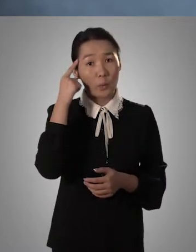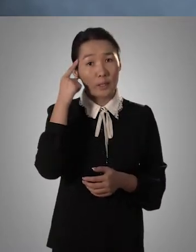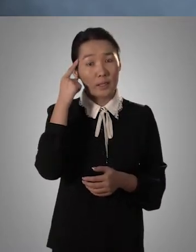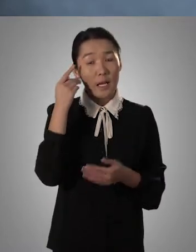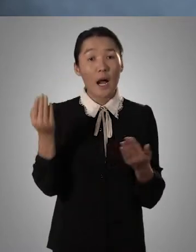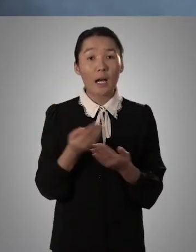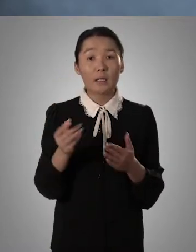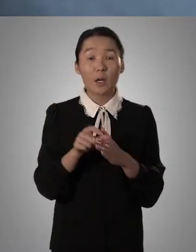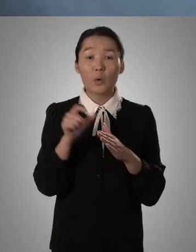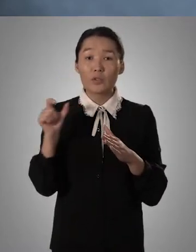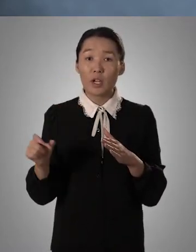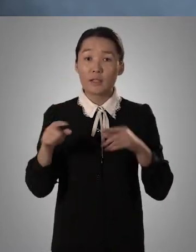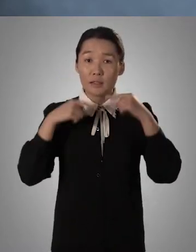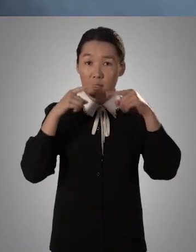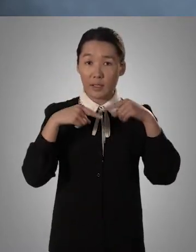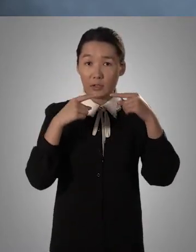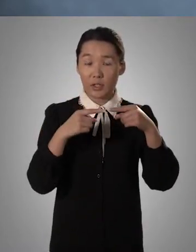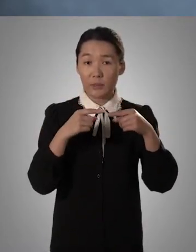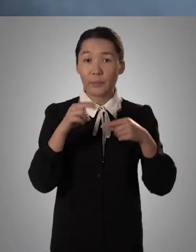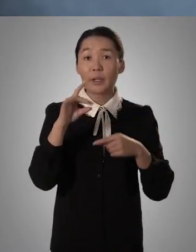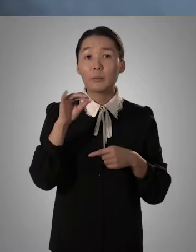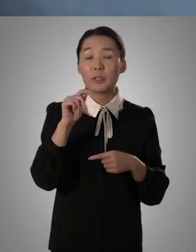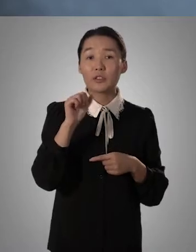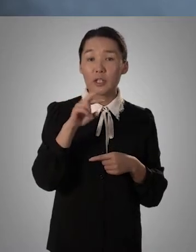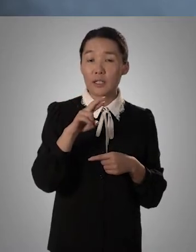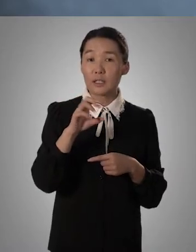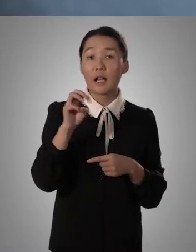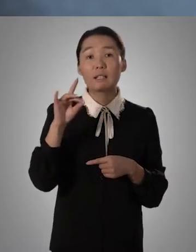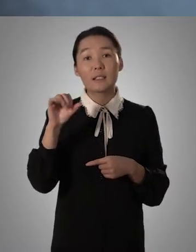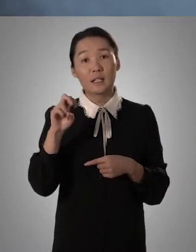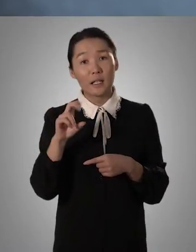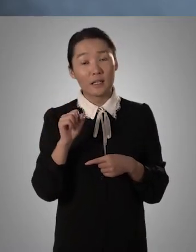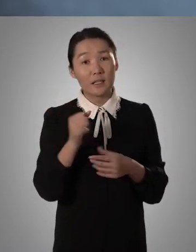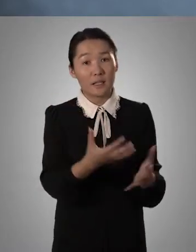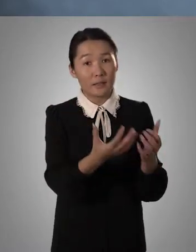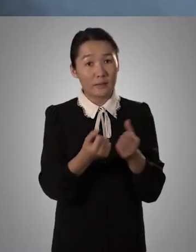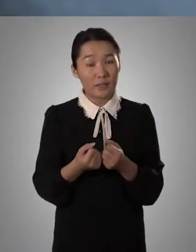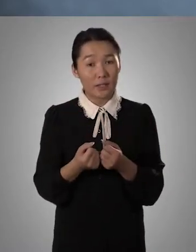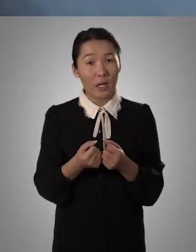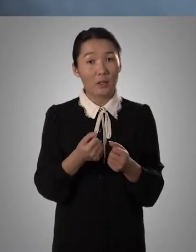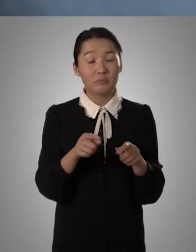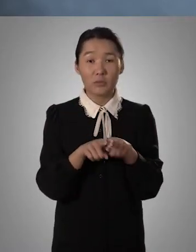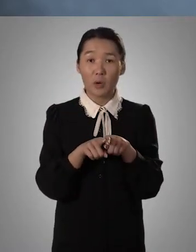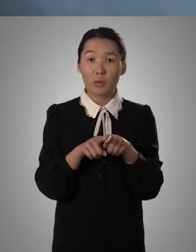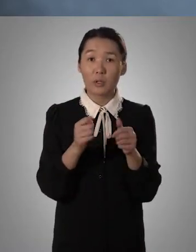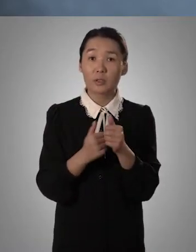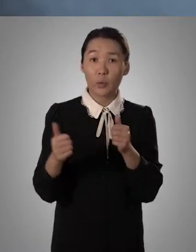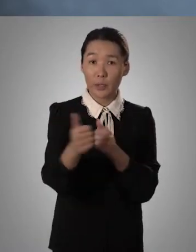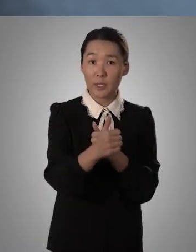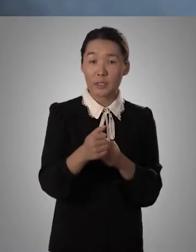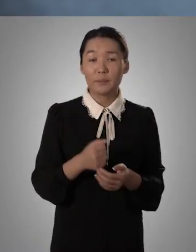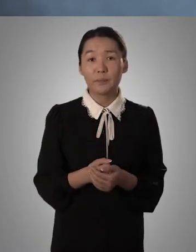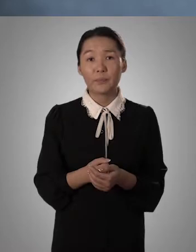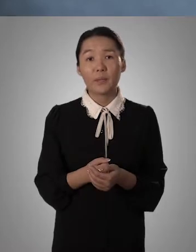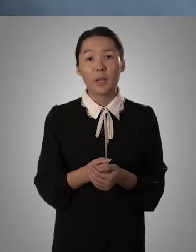какой части речи причастие страдательного унаследовал такую особенность конечно